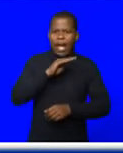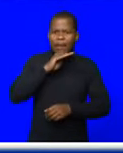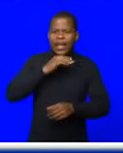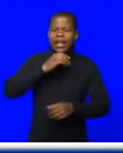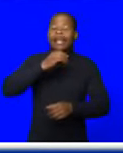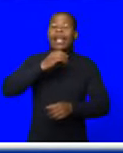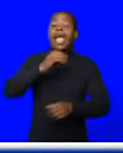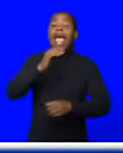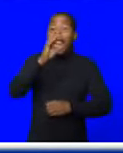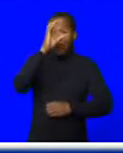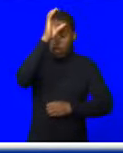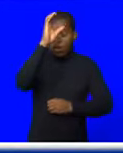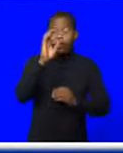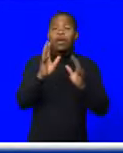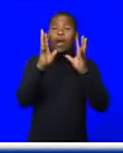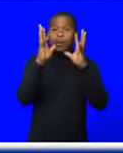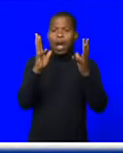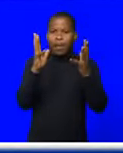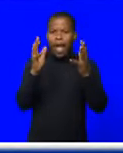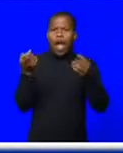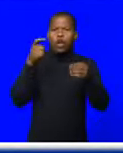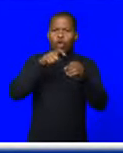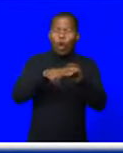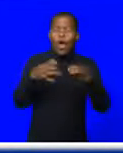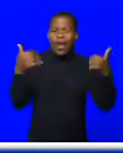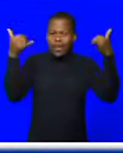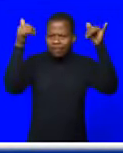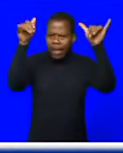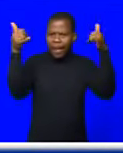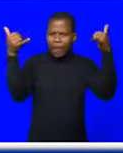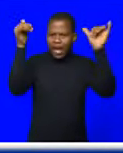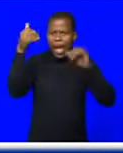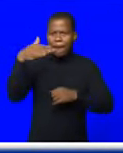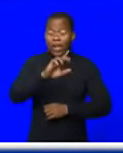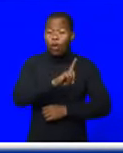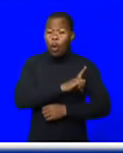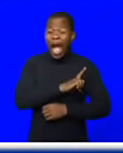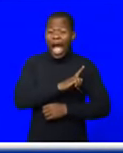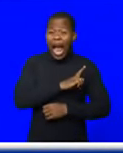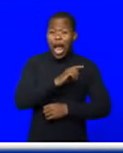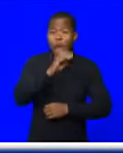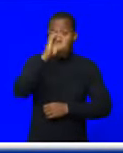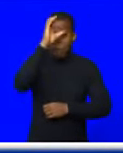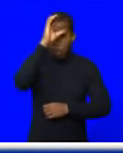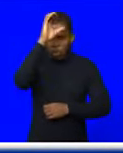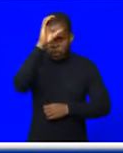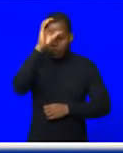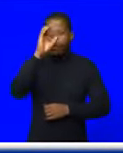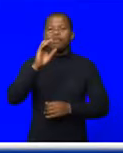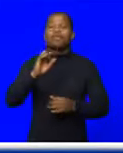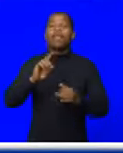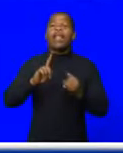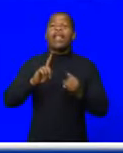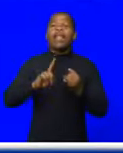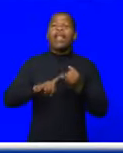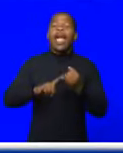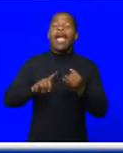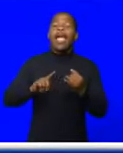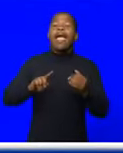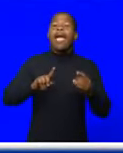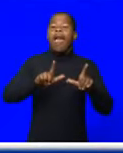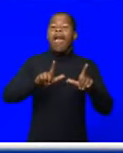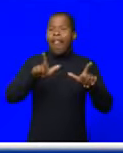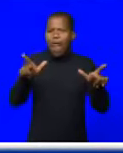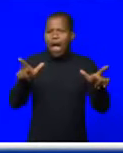ndiwa yemiphakathi ngobe boba betikhulu ngibona bathi kahle ngalolwimi emasiko kanye nemihambo